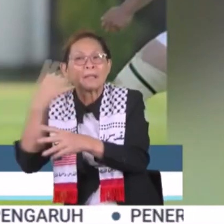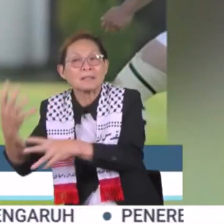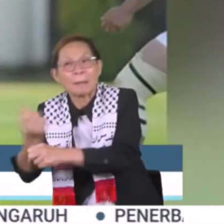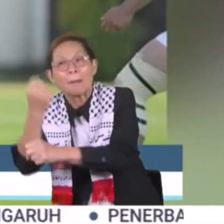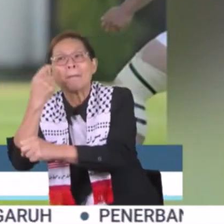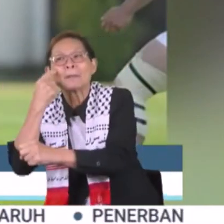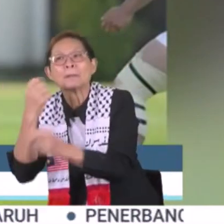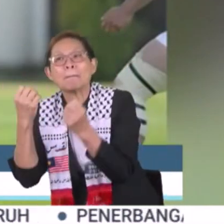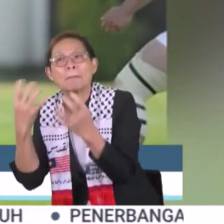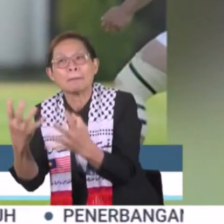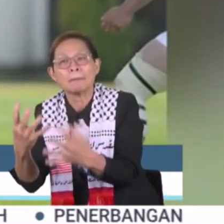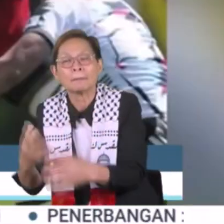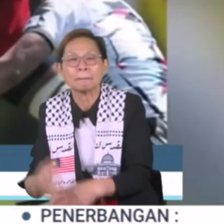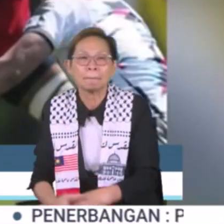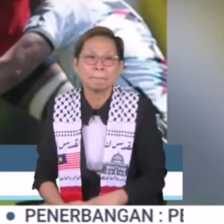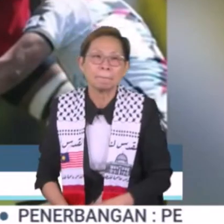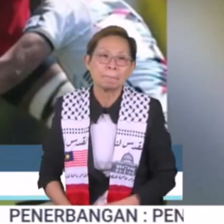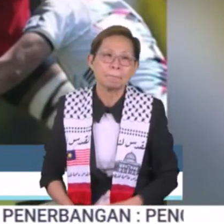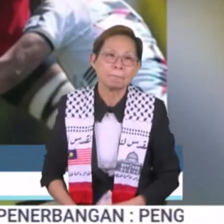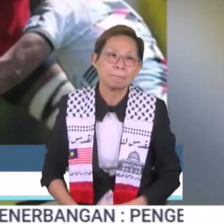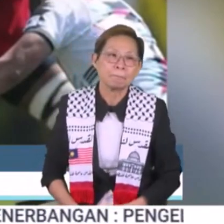mata.